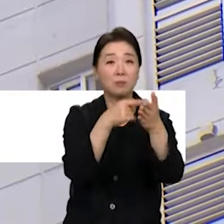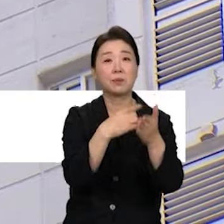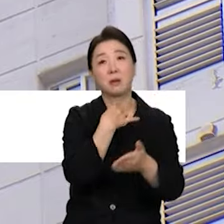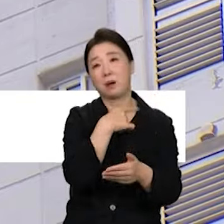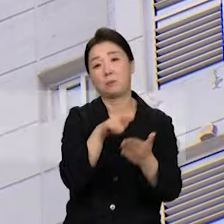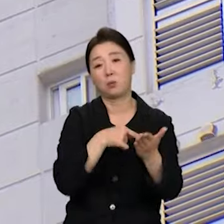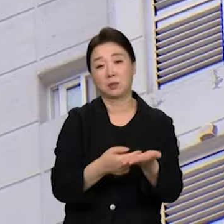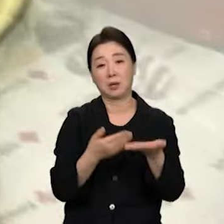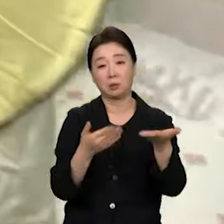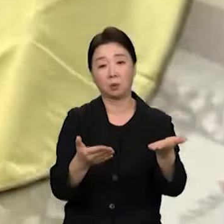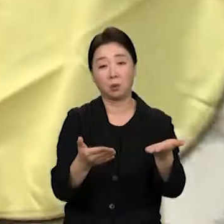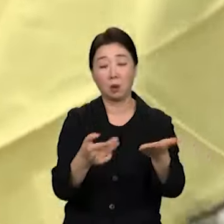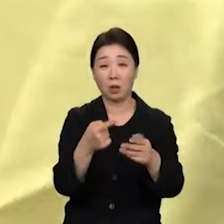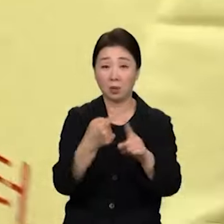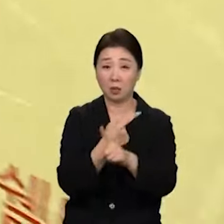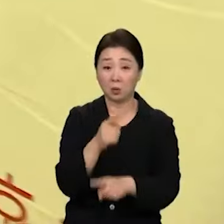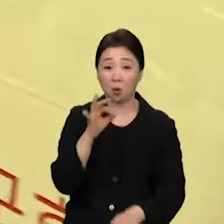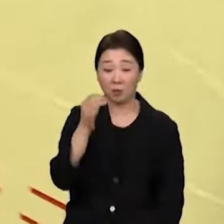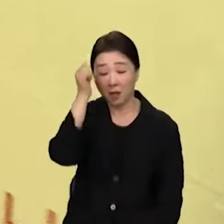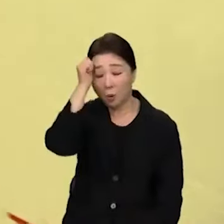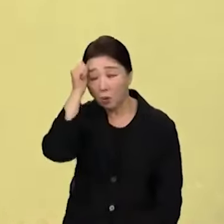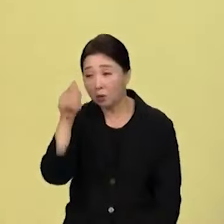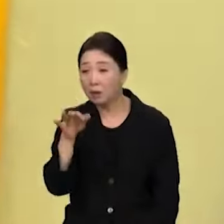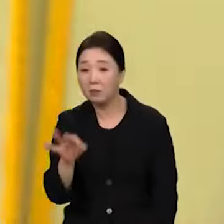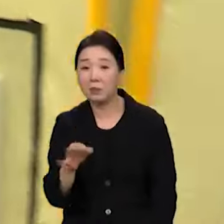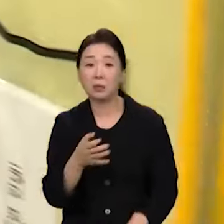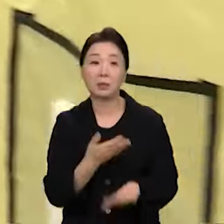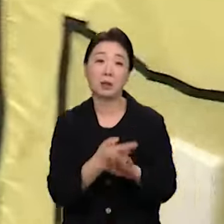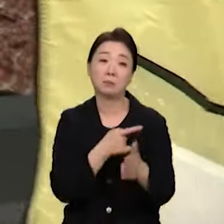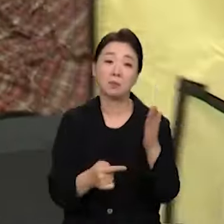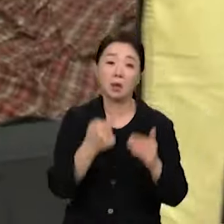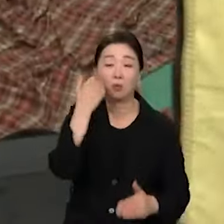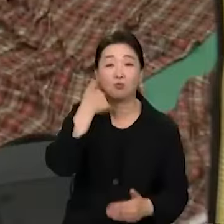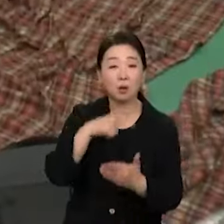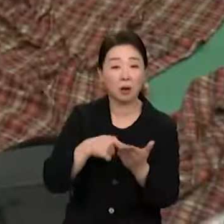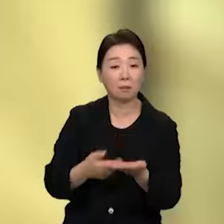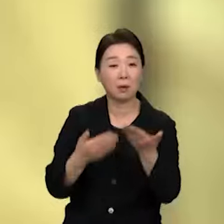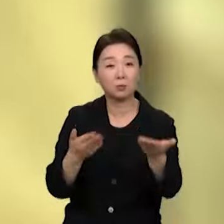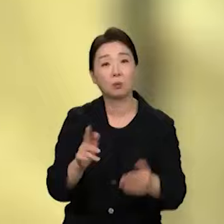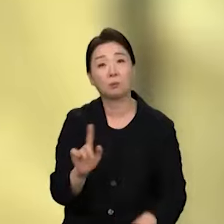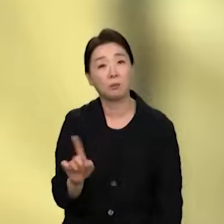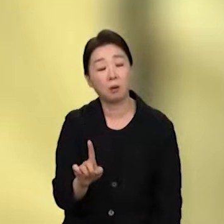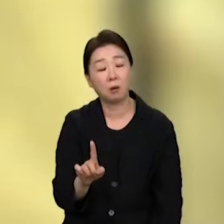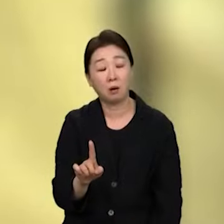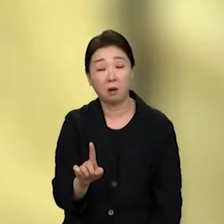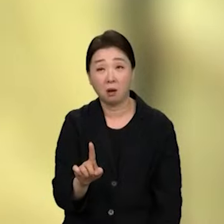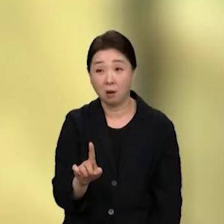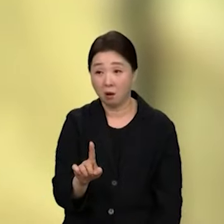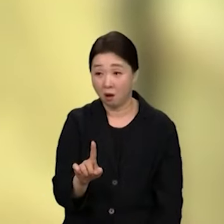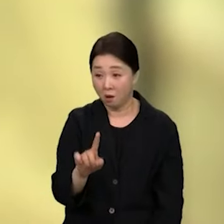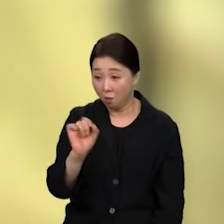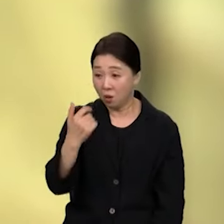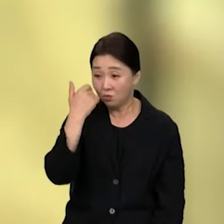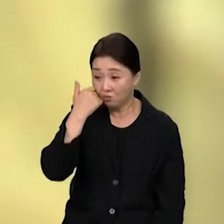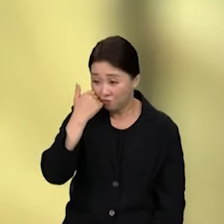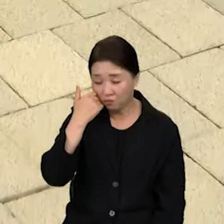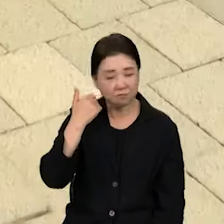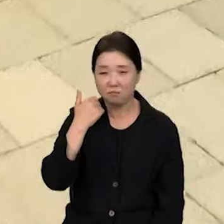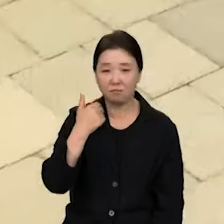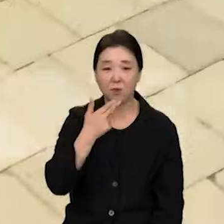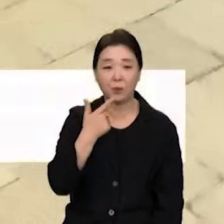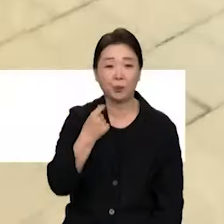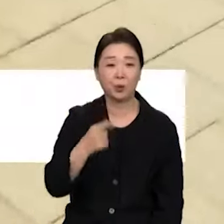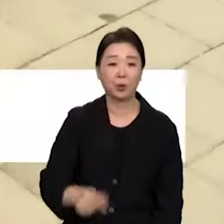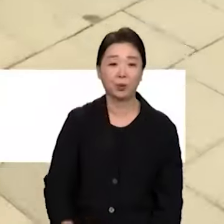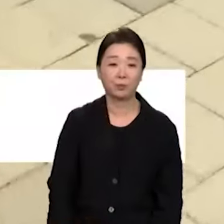보상합니다. 치료비나 숙박 비용 같은 다른 피해는 누가 갚아야 할지 아직 주체도 알 수 없습니다.